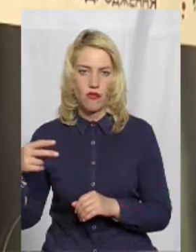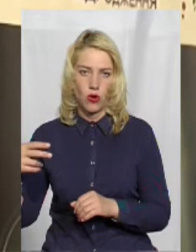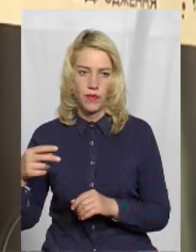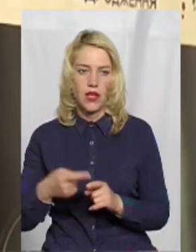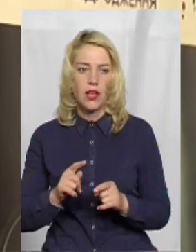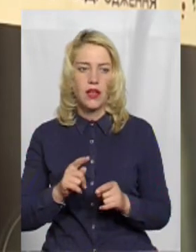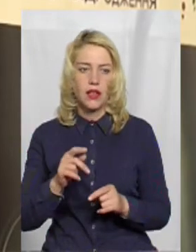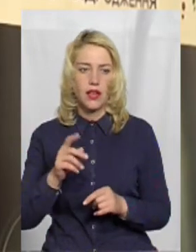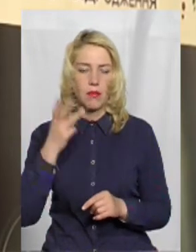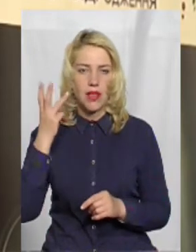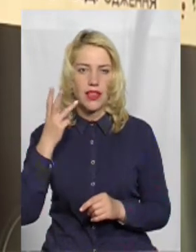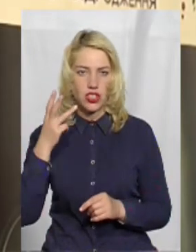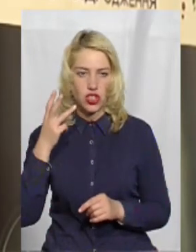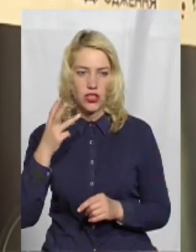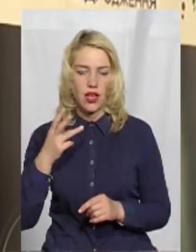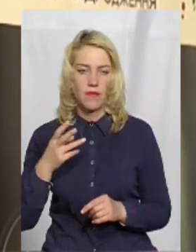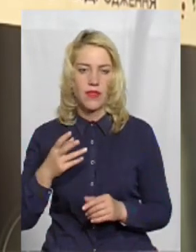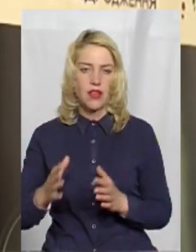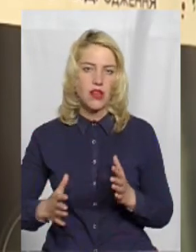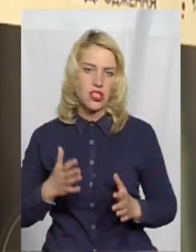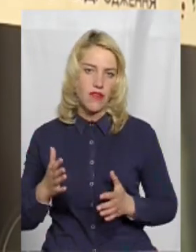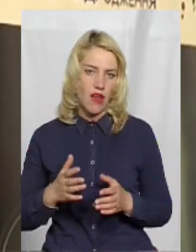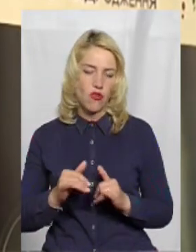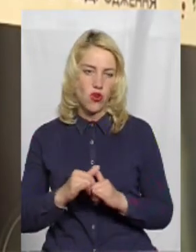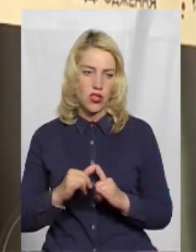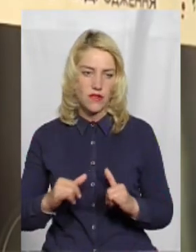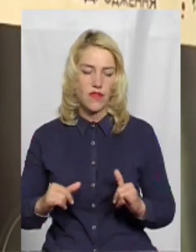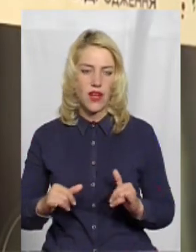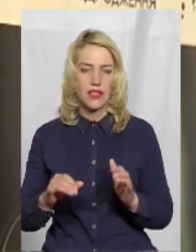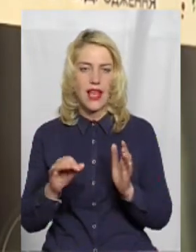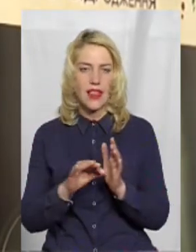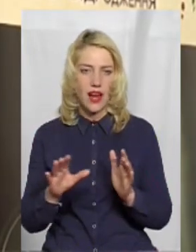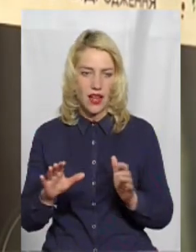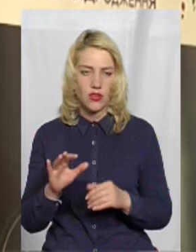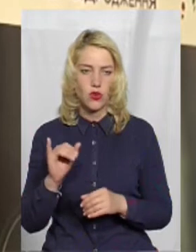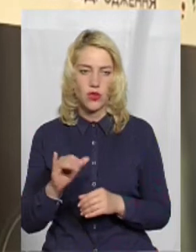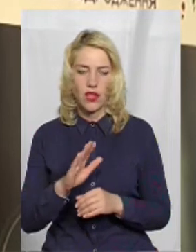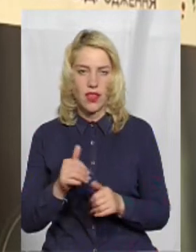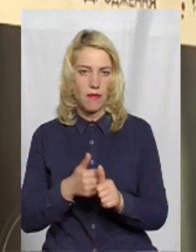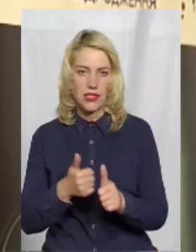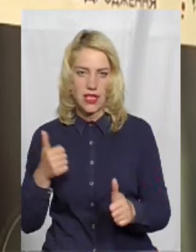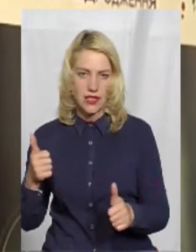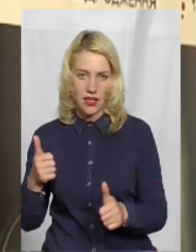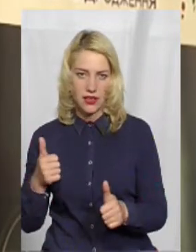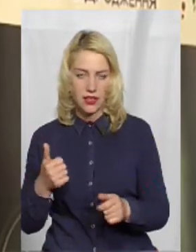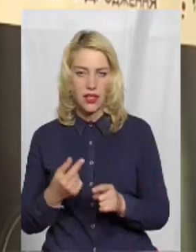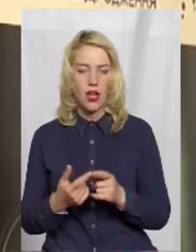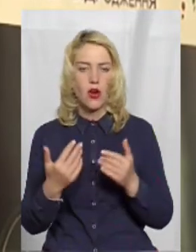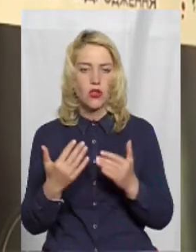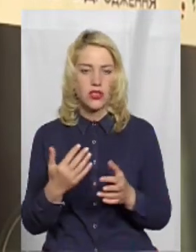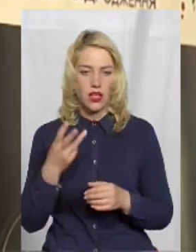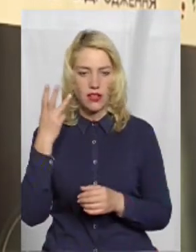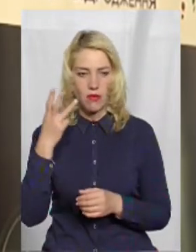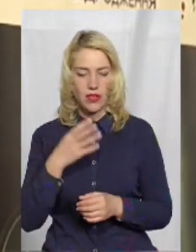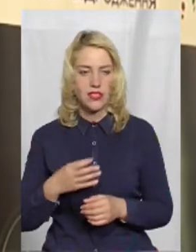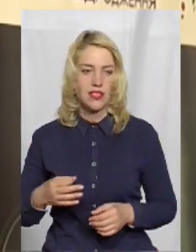досить таки жваво розвиває відновлювану енергетику і не пасе задніх тут, оскільки в Хмельницькій